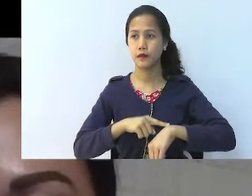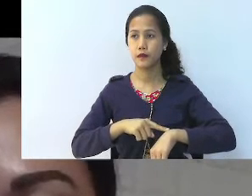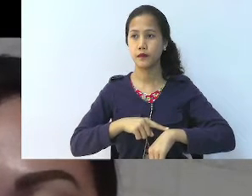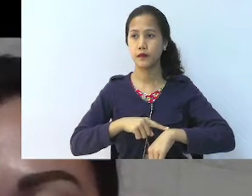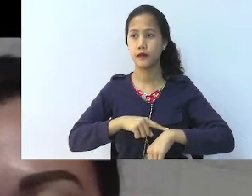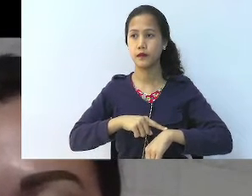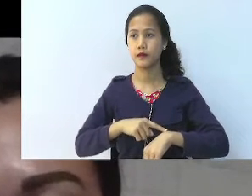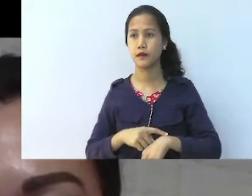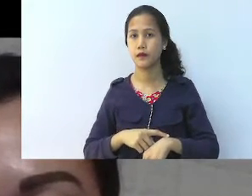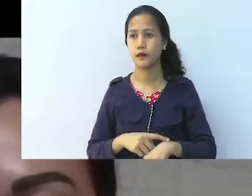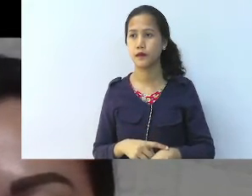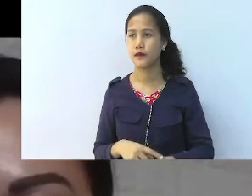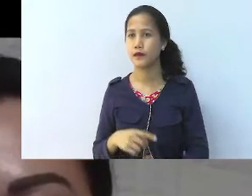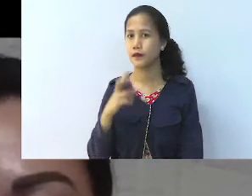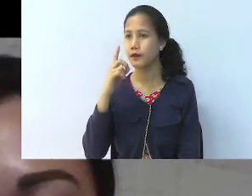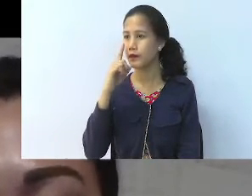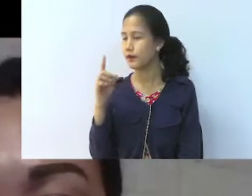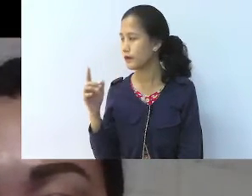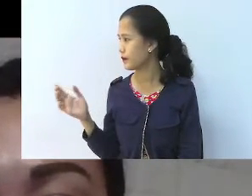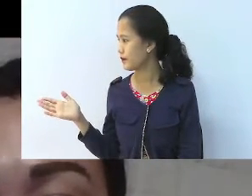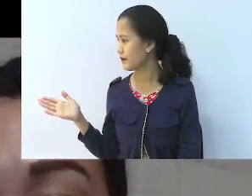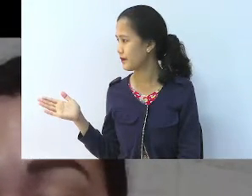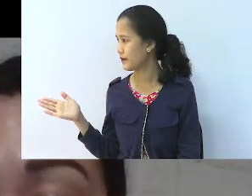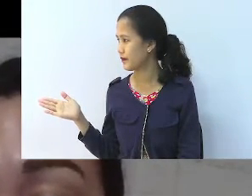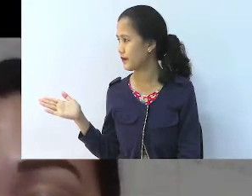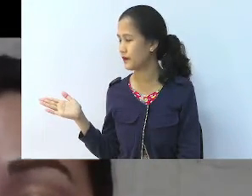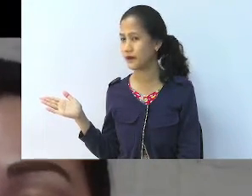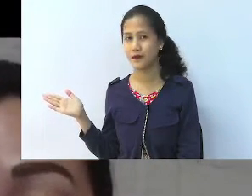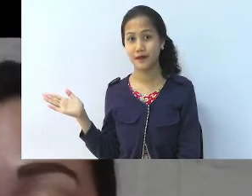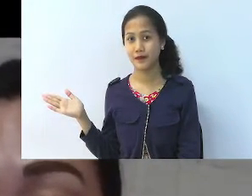ating panga. Yan. Una yung pagnganga.